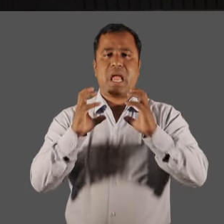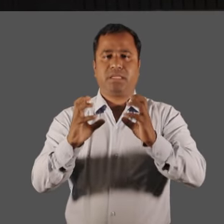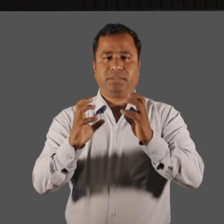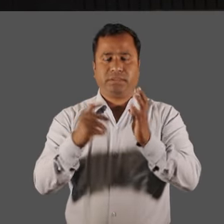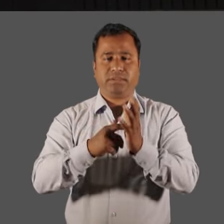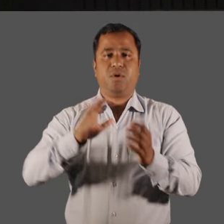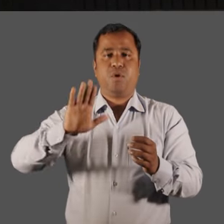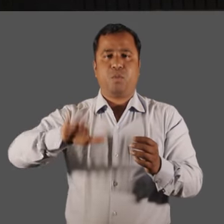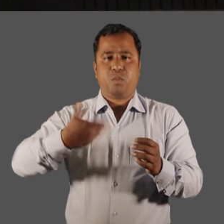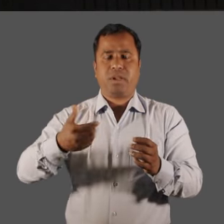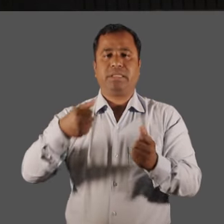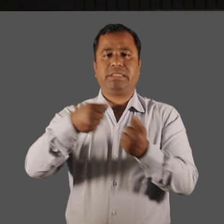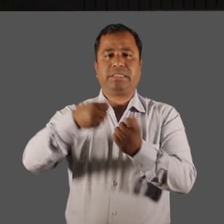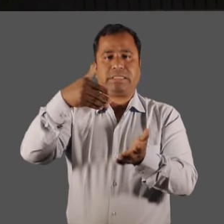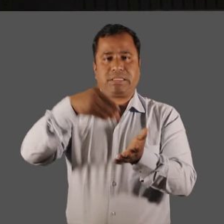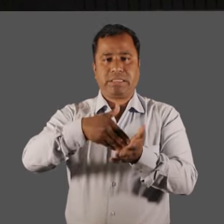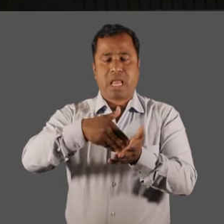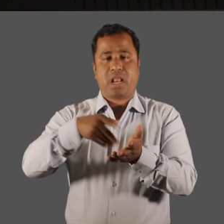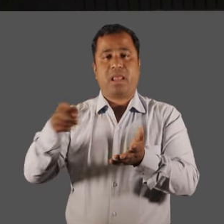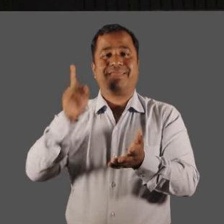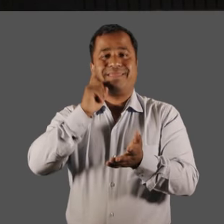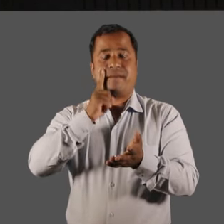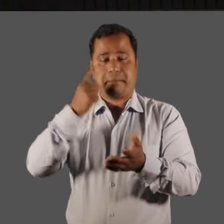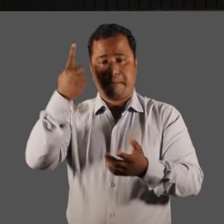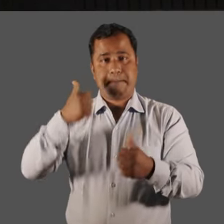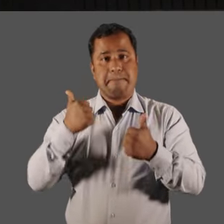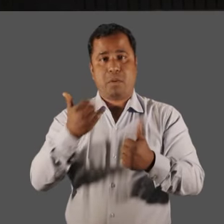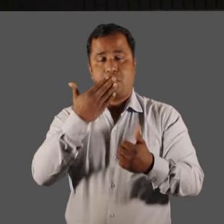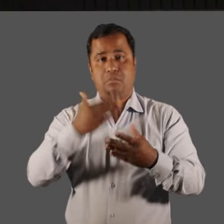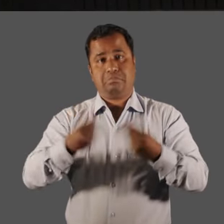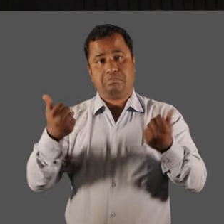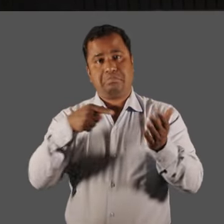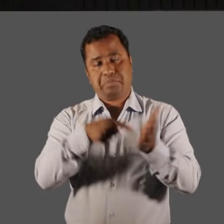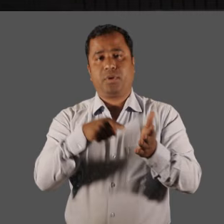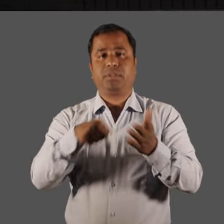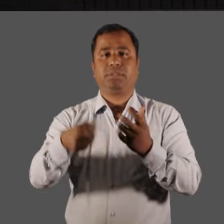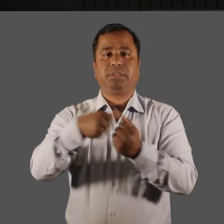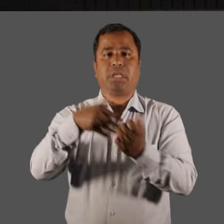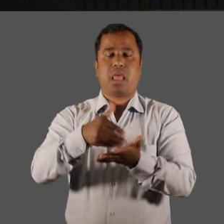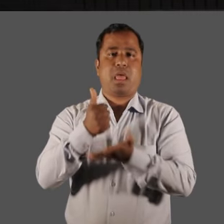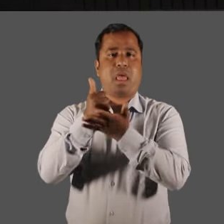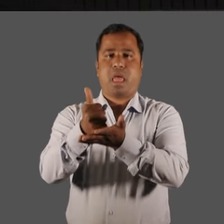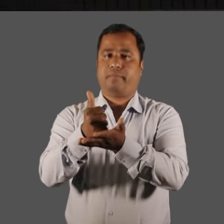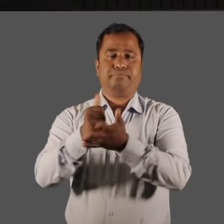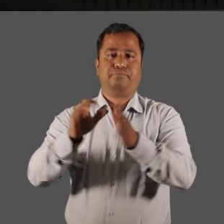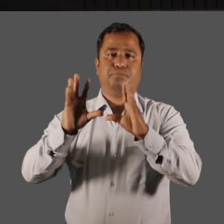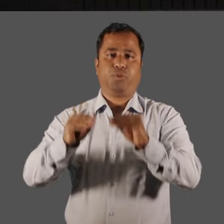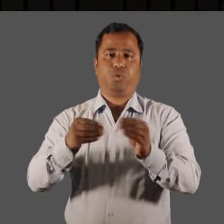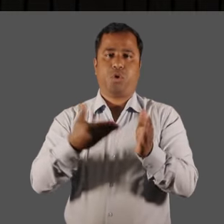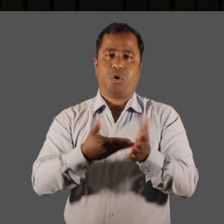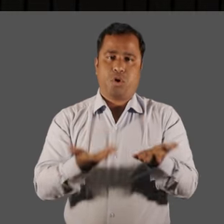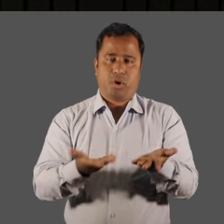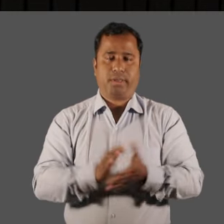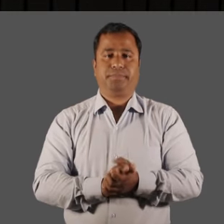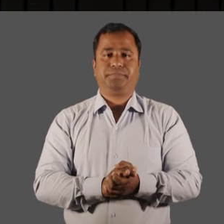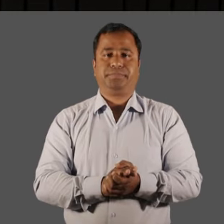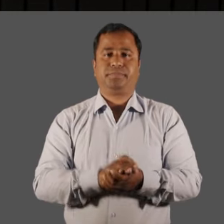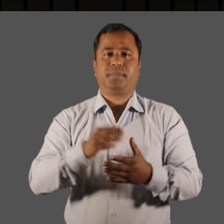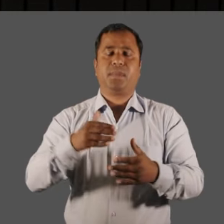গ্যাপের কারণে অনেক ক্ষেত্রে তার যোগ্যতা থাকার কারণেও, বা যোগ্যতা থাকার সত্ত্বেও তাকে আসলে চাকরিতে নিচ্ছে না।